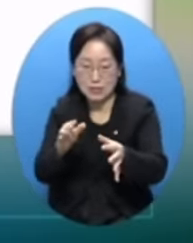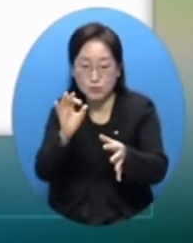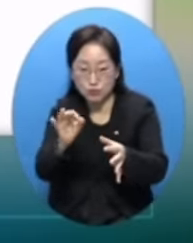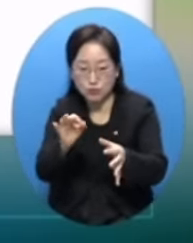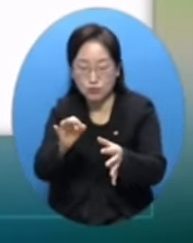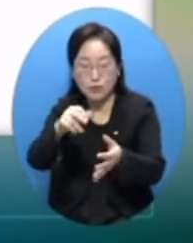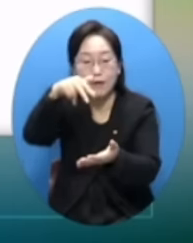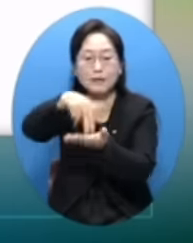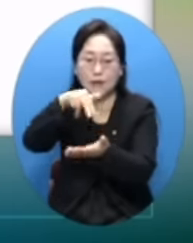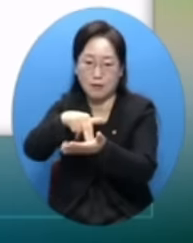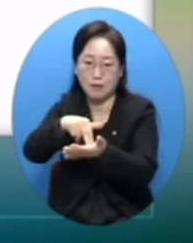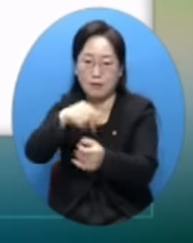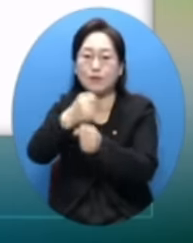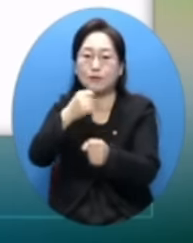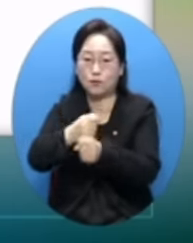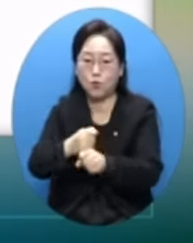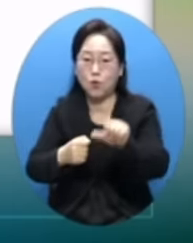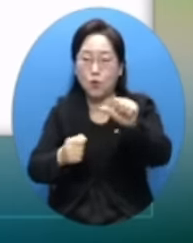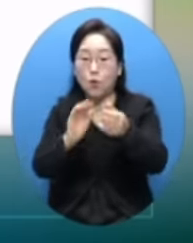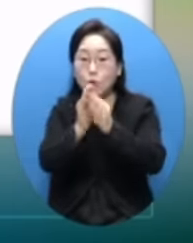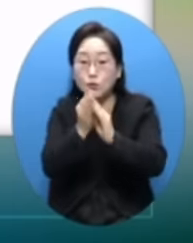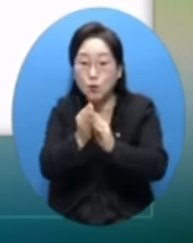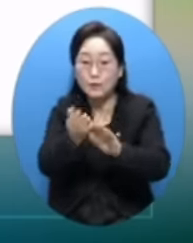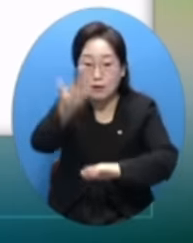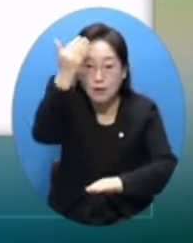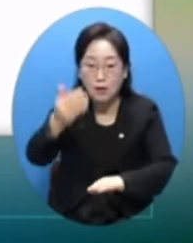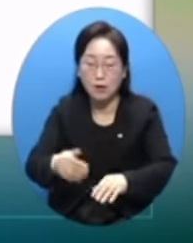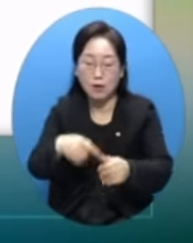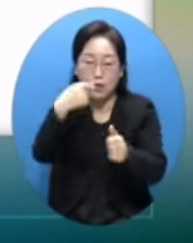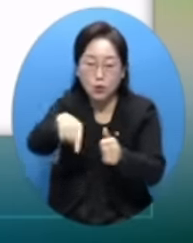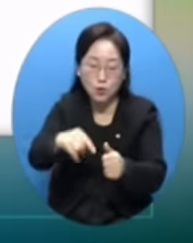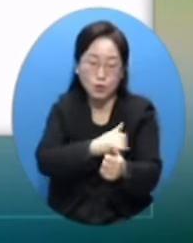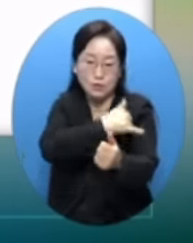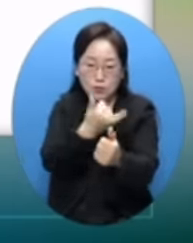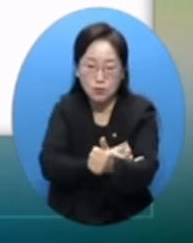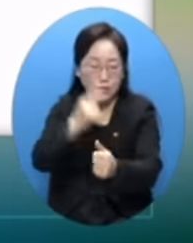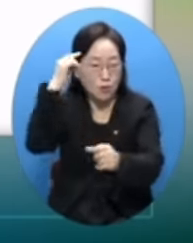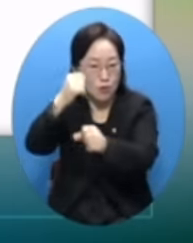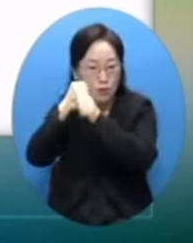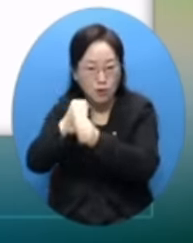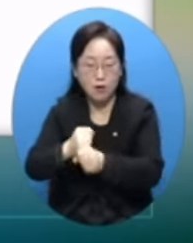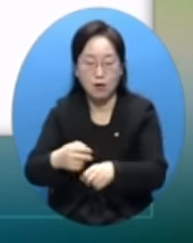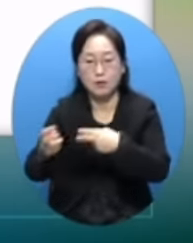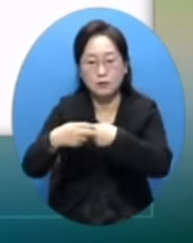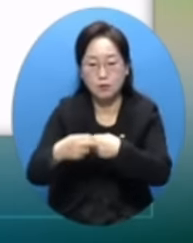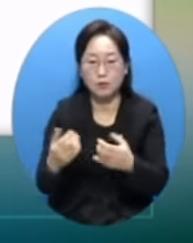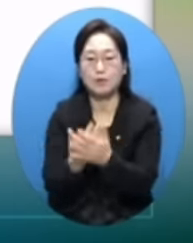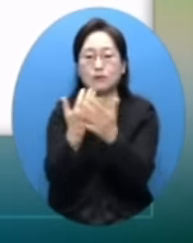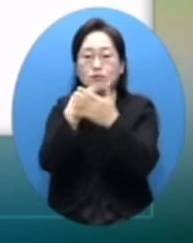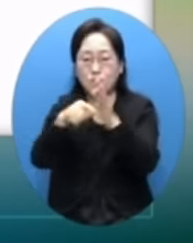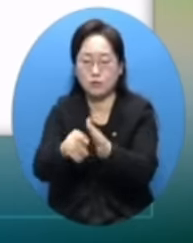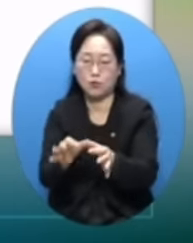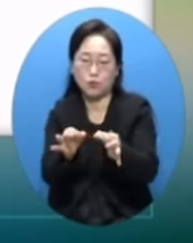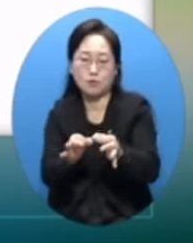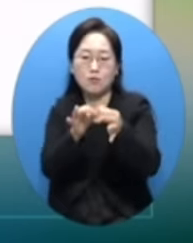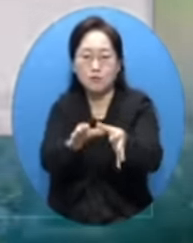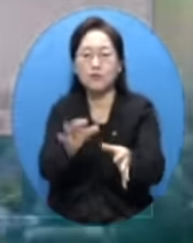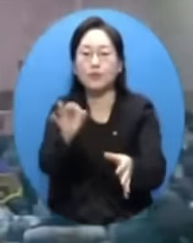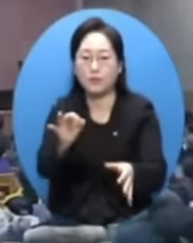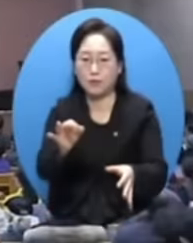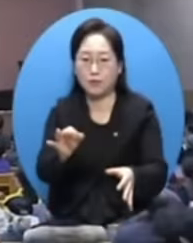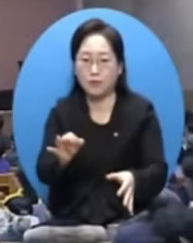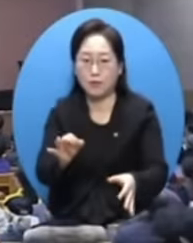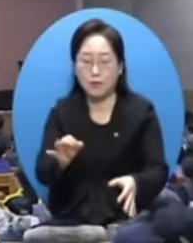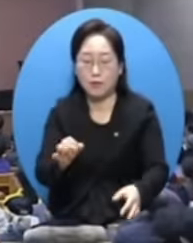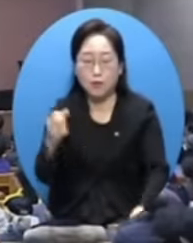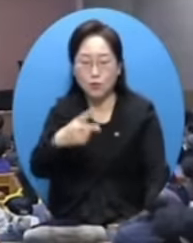5조원이 넘는 금액을 교육 인권 과학 의료 증진을 위해서 다 기부했습니다 가장 많은 돈은 자기의